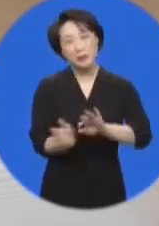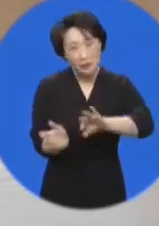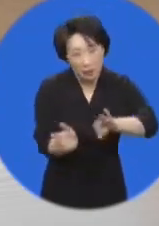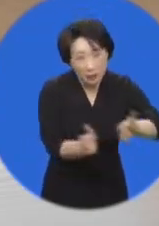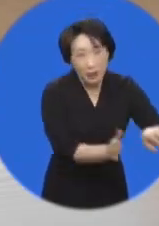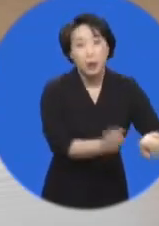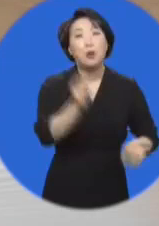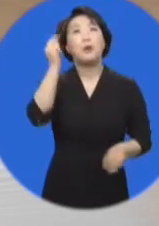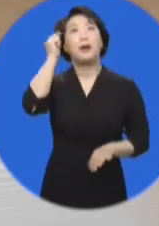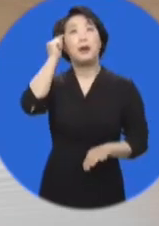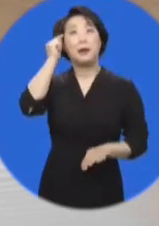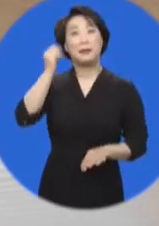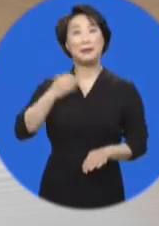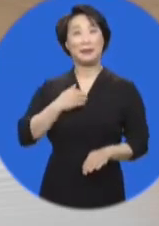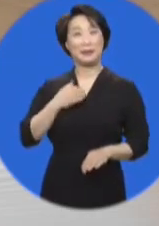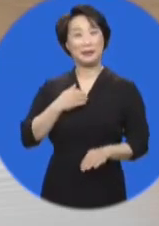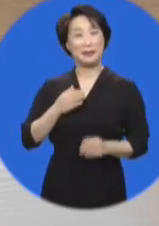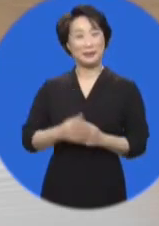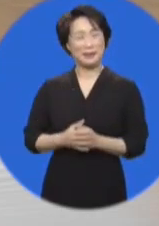배제하느냐?